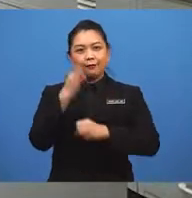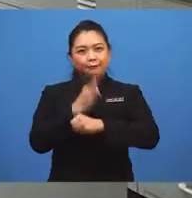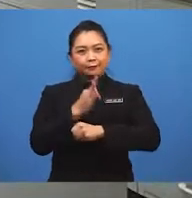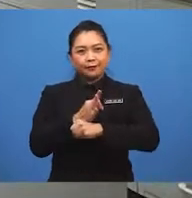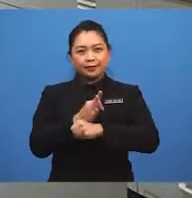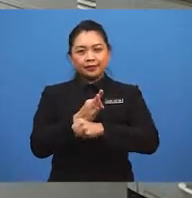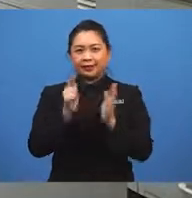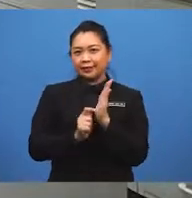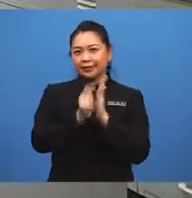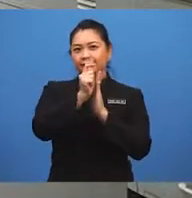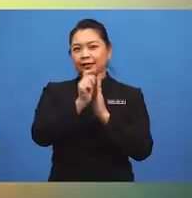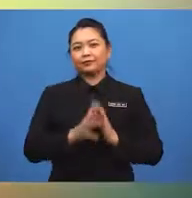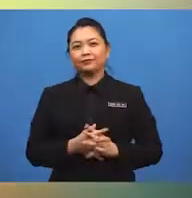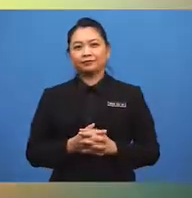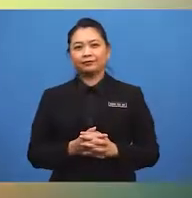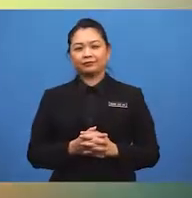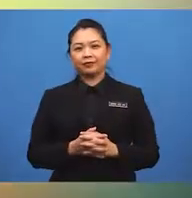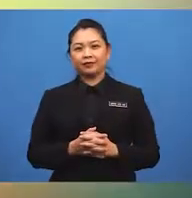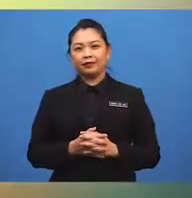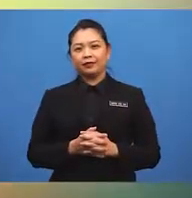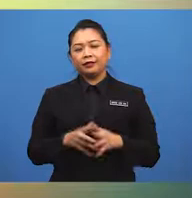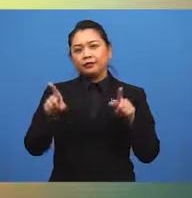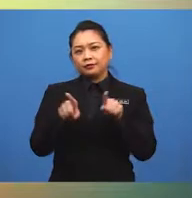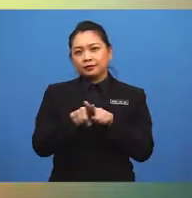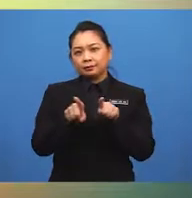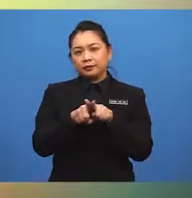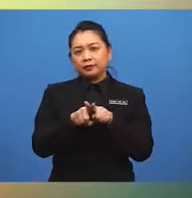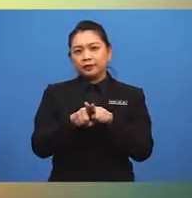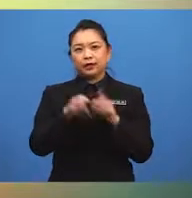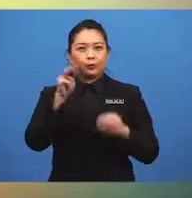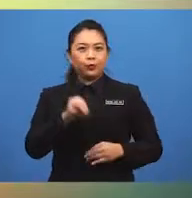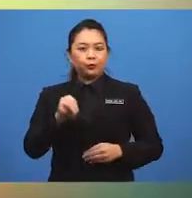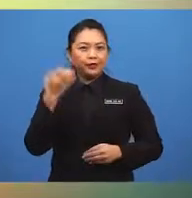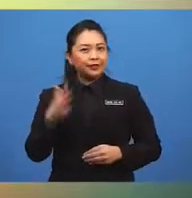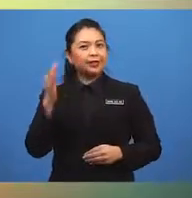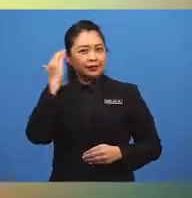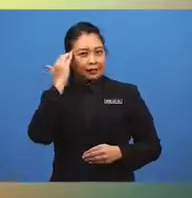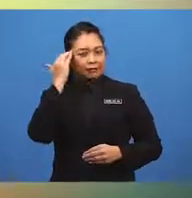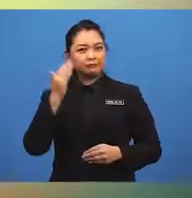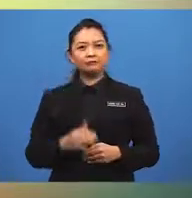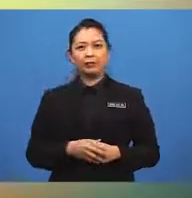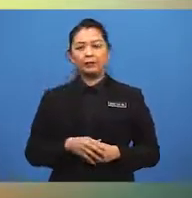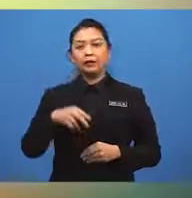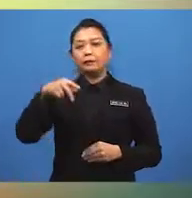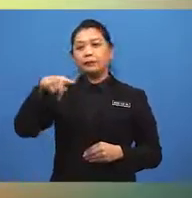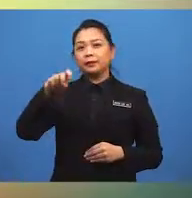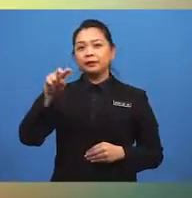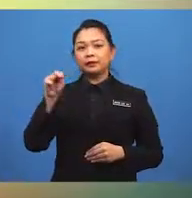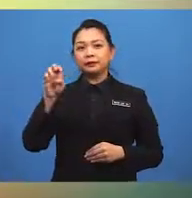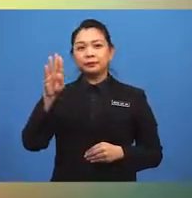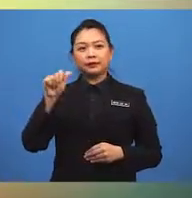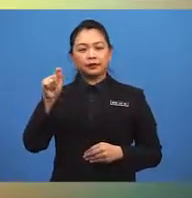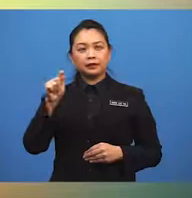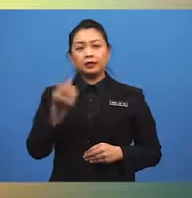fungsinya dipertingkatkan. Seperti yang murid-murid telah ketahui, penebat merupakan bahan